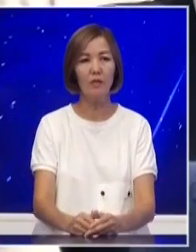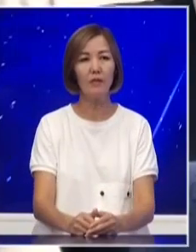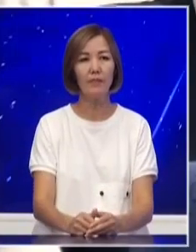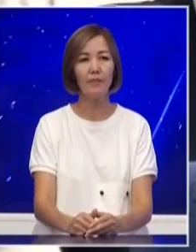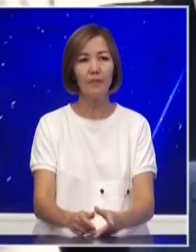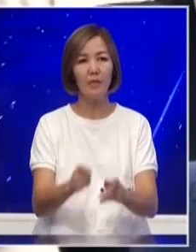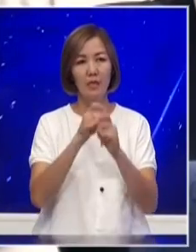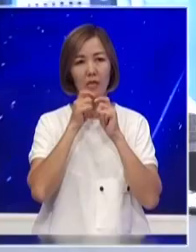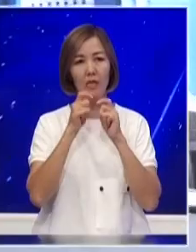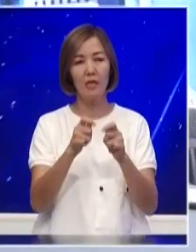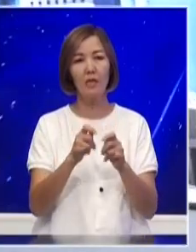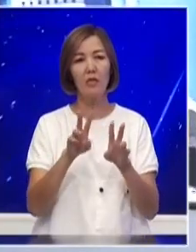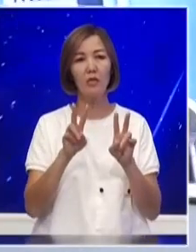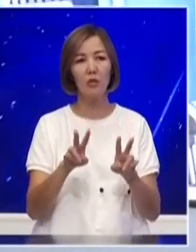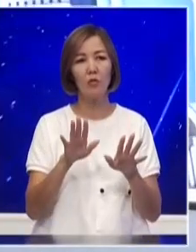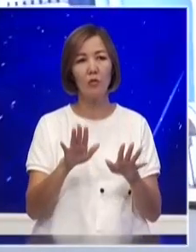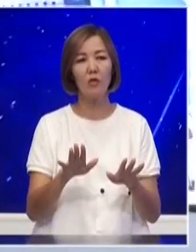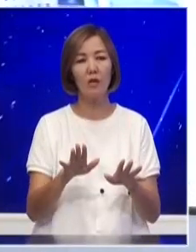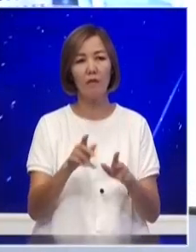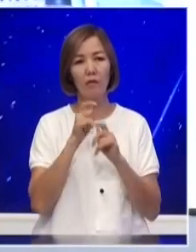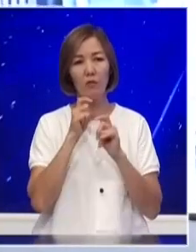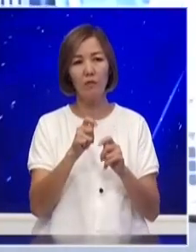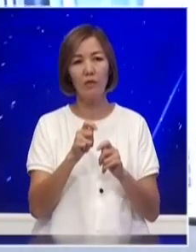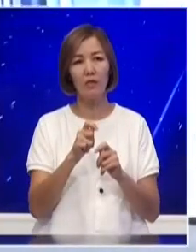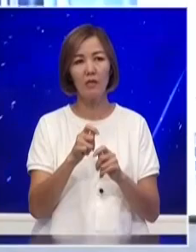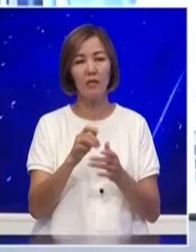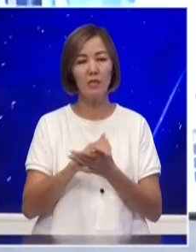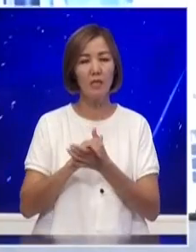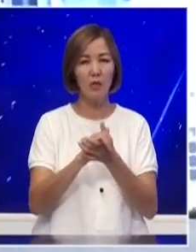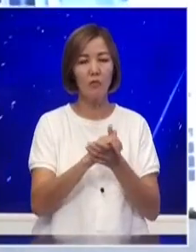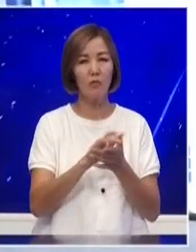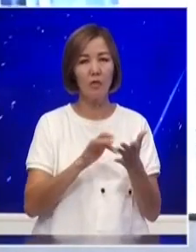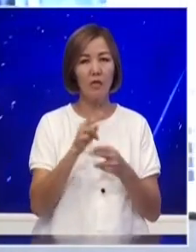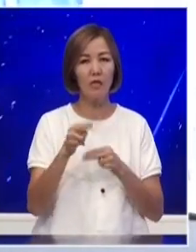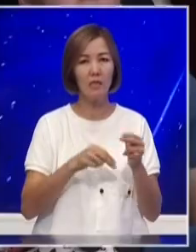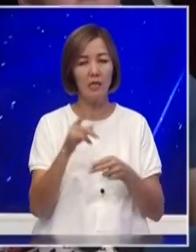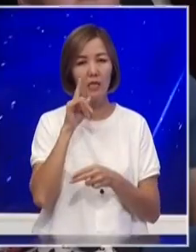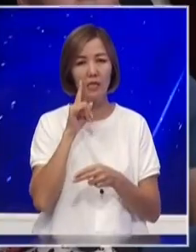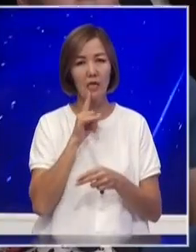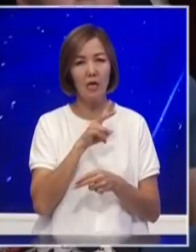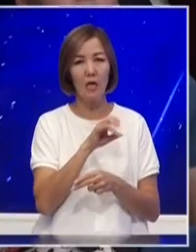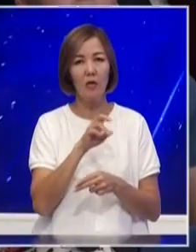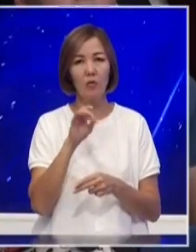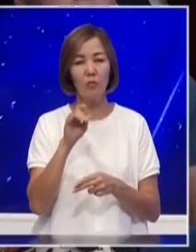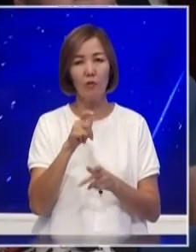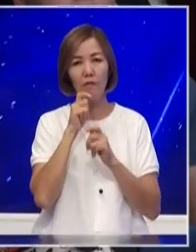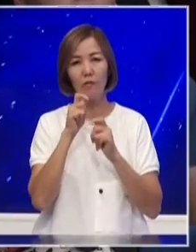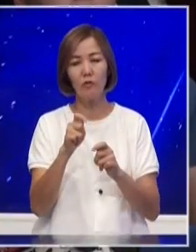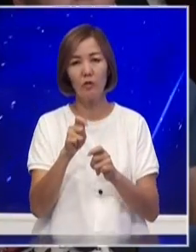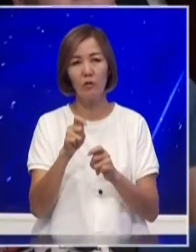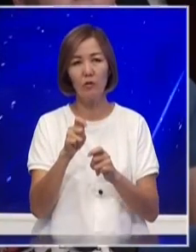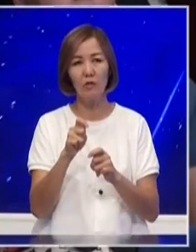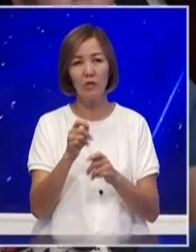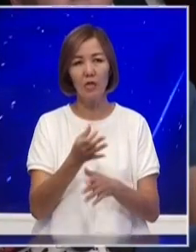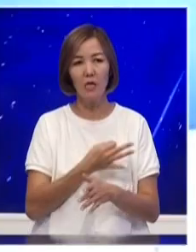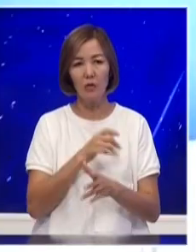Наград удостоились не только виновники торжества. От имени Союза градостроителей Казахстана Любовь Нысанбаева вручила главе региона